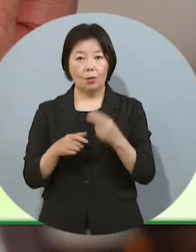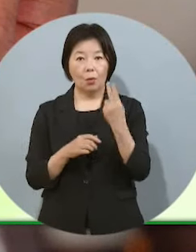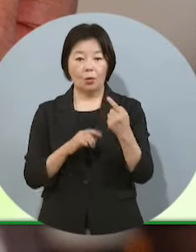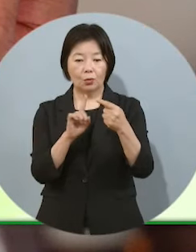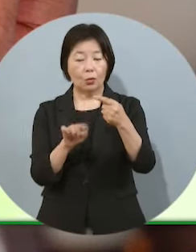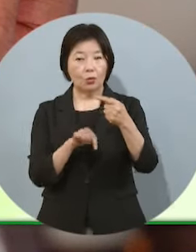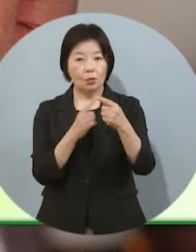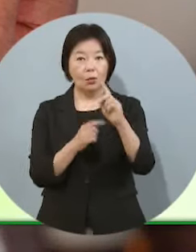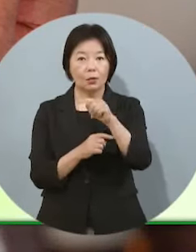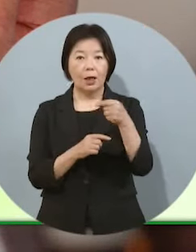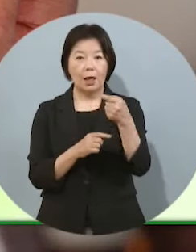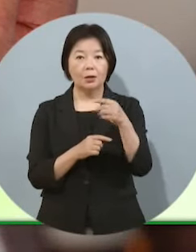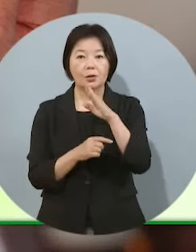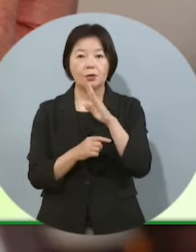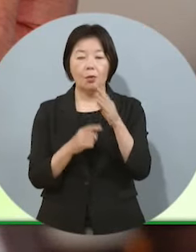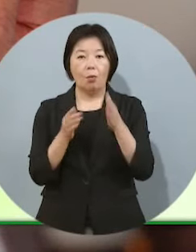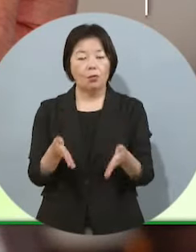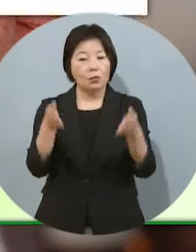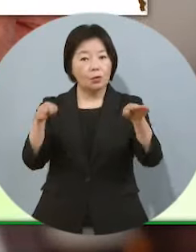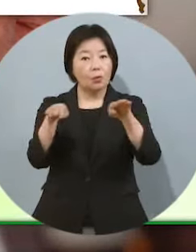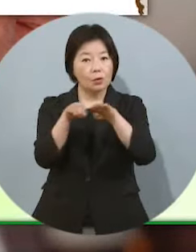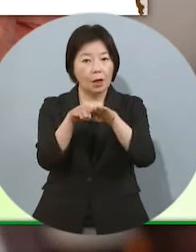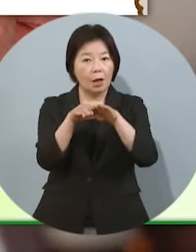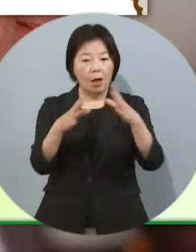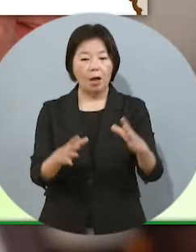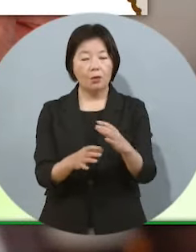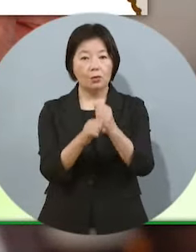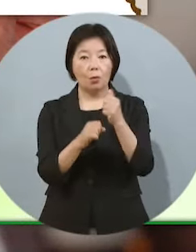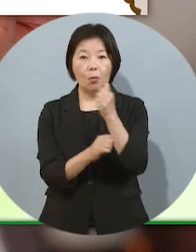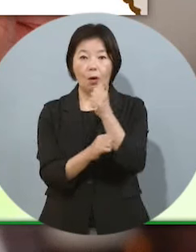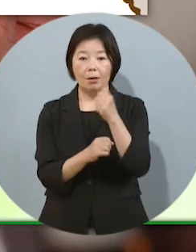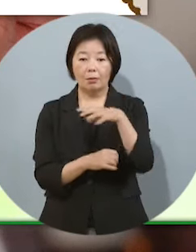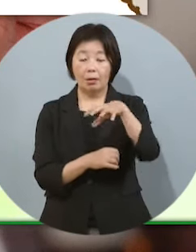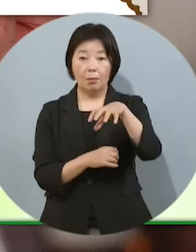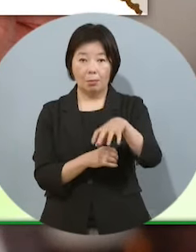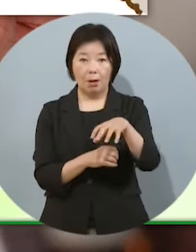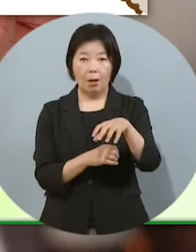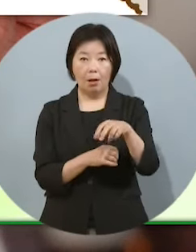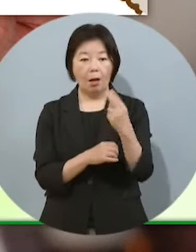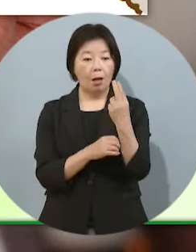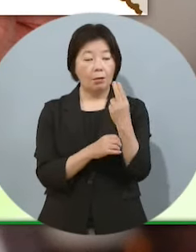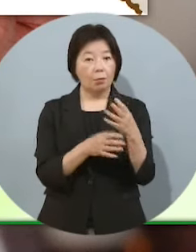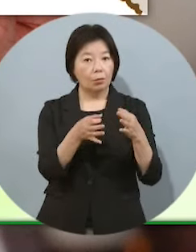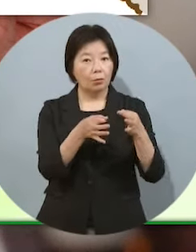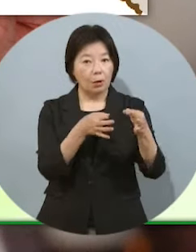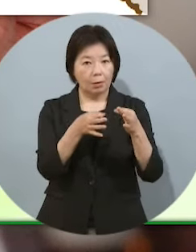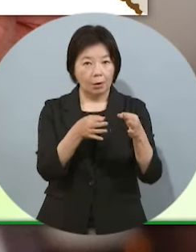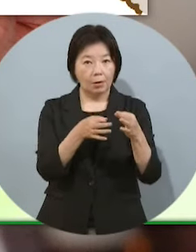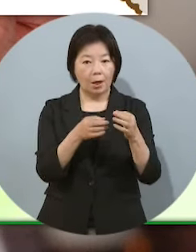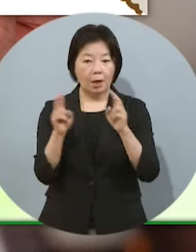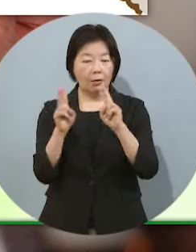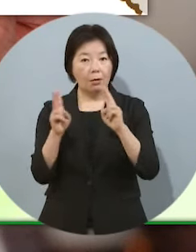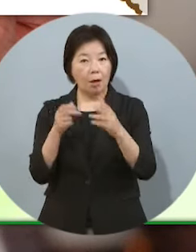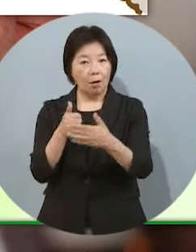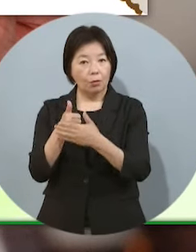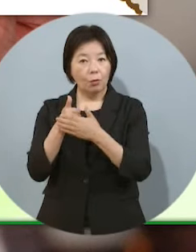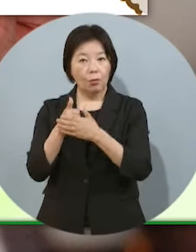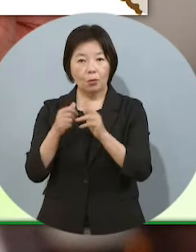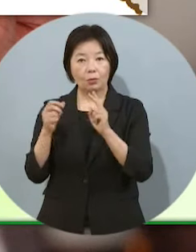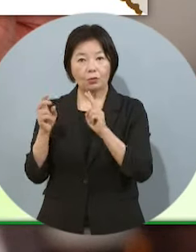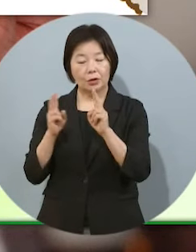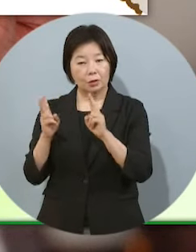一本庁舎1階総合案内コーナーや都内百貨店などの協力企業で配布しています